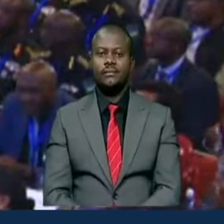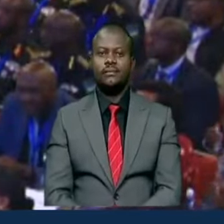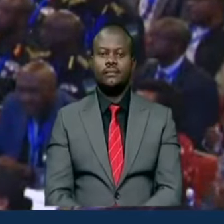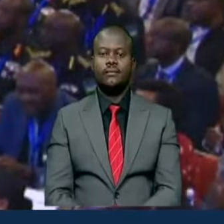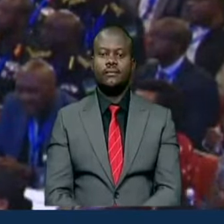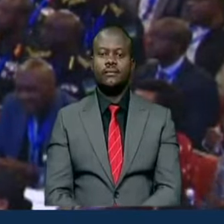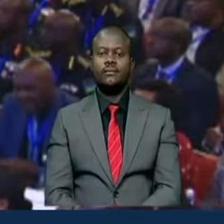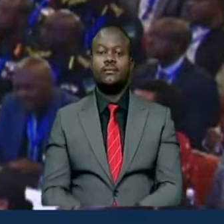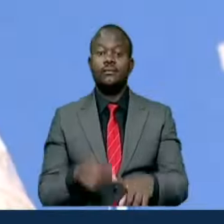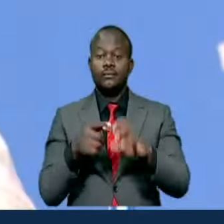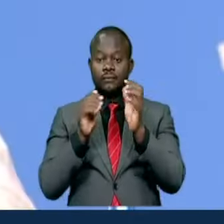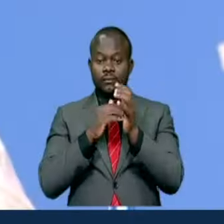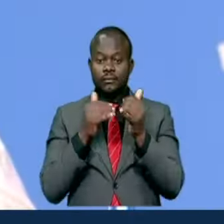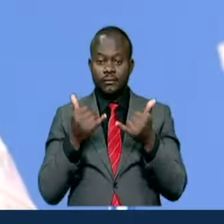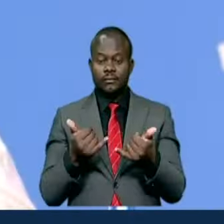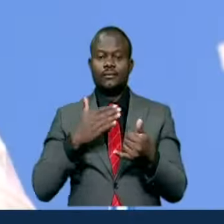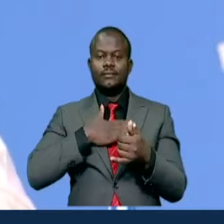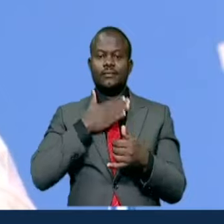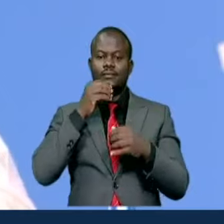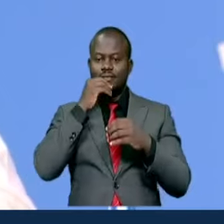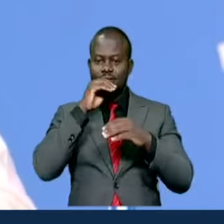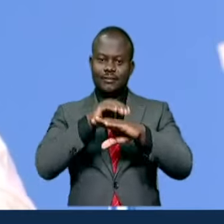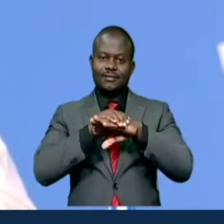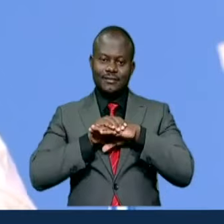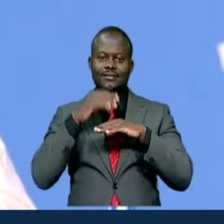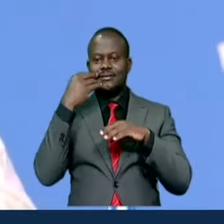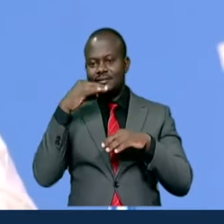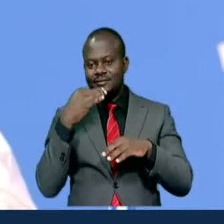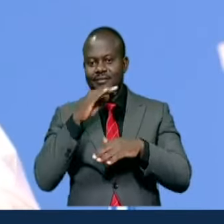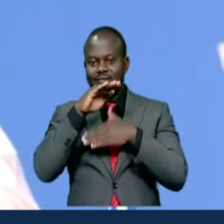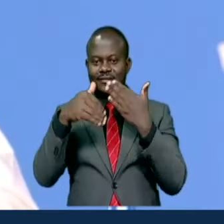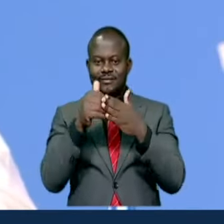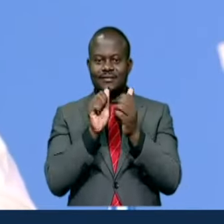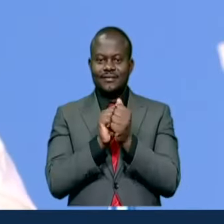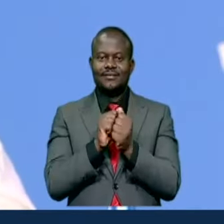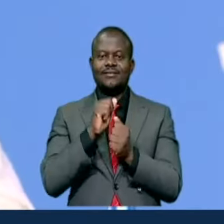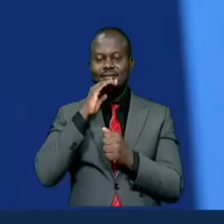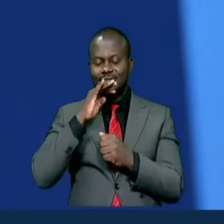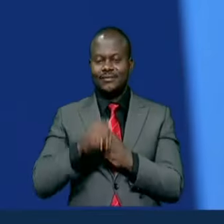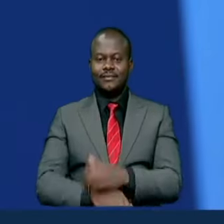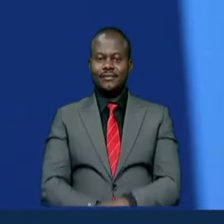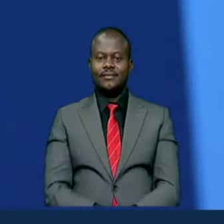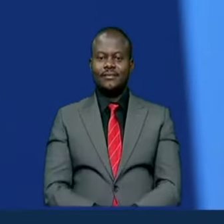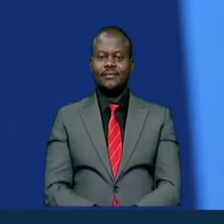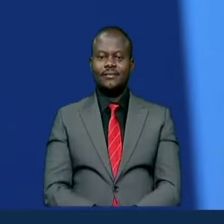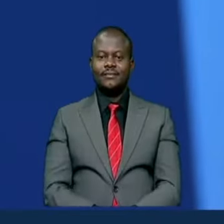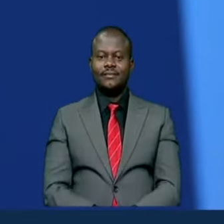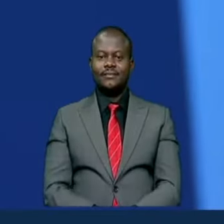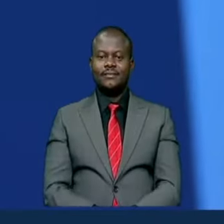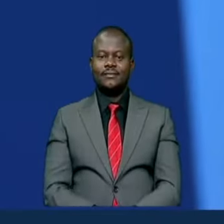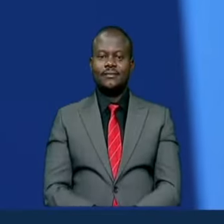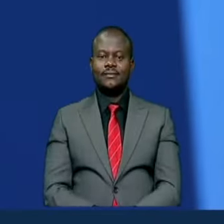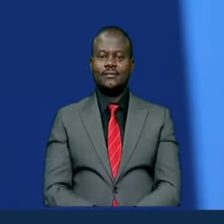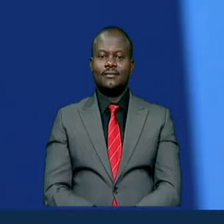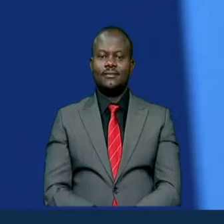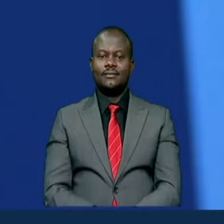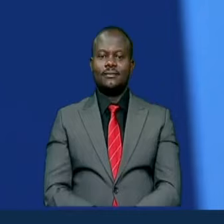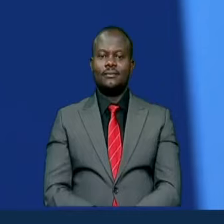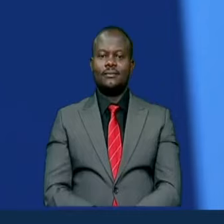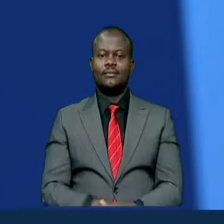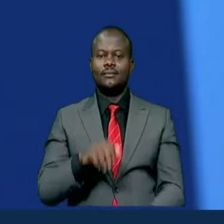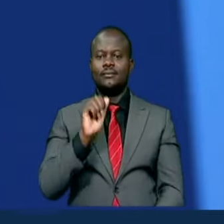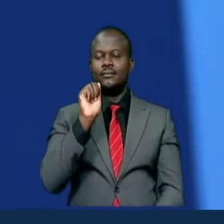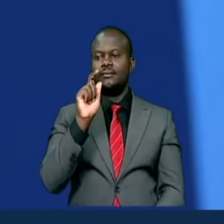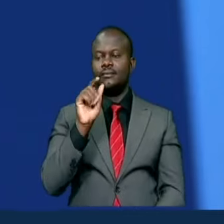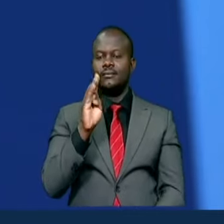And by now I'm very good in English and French. I can guide. Albert yashinze company ya